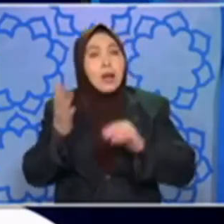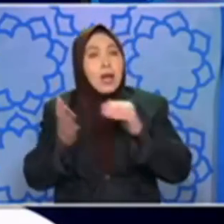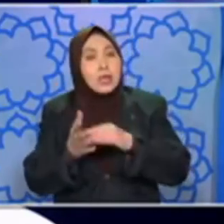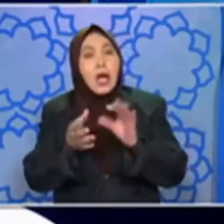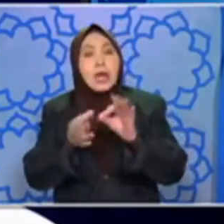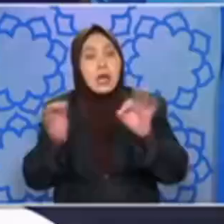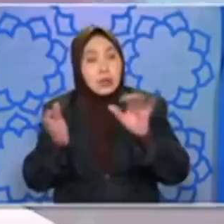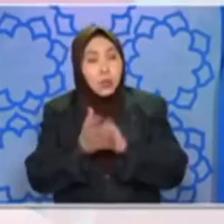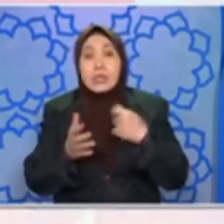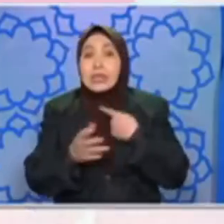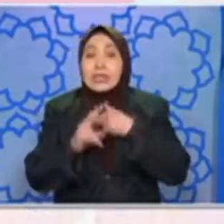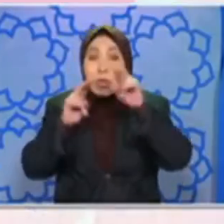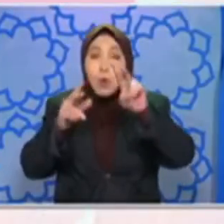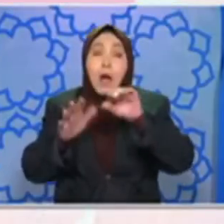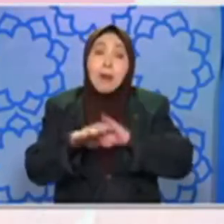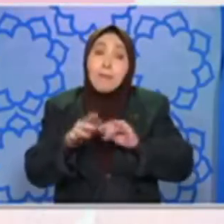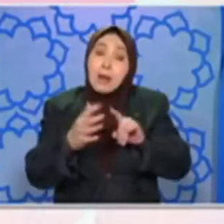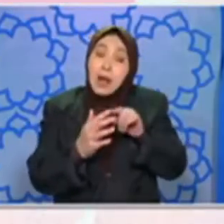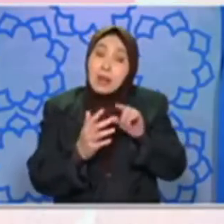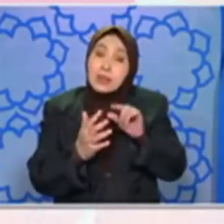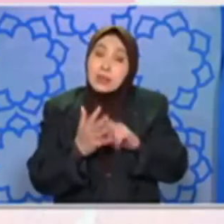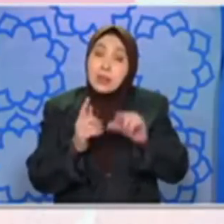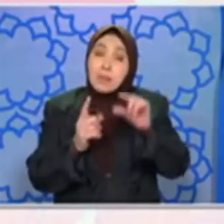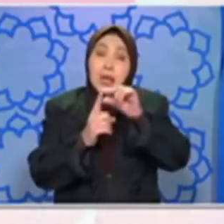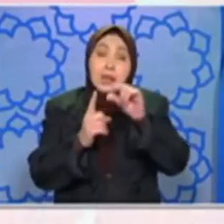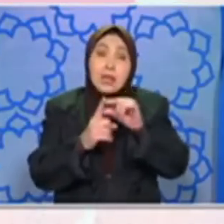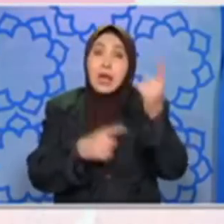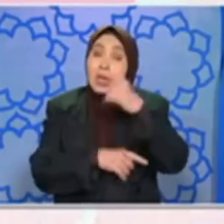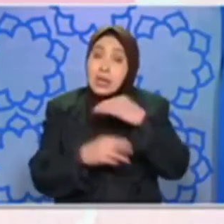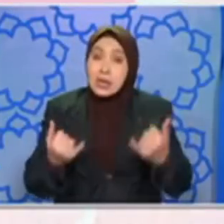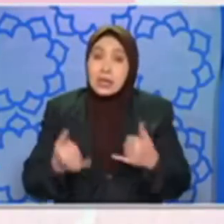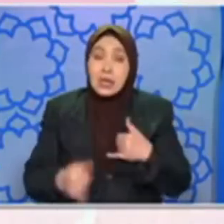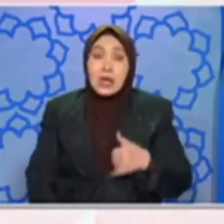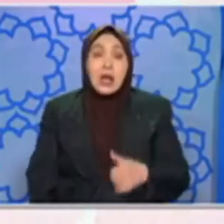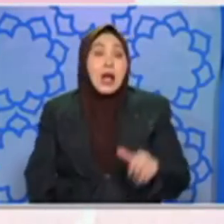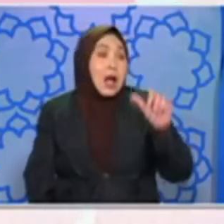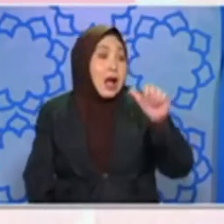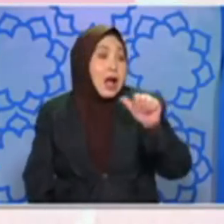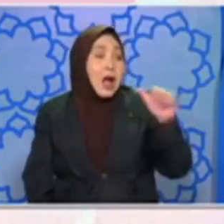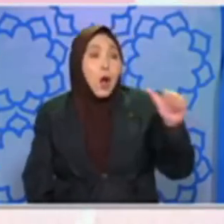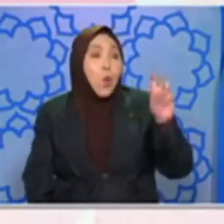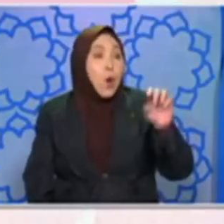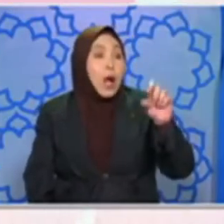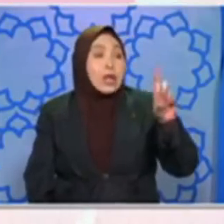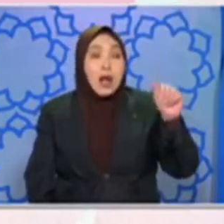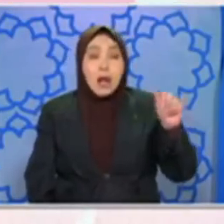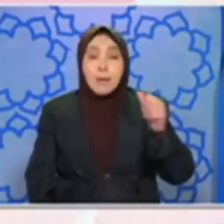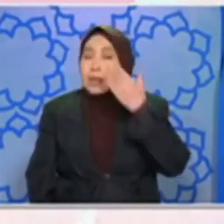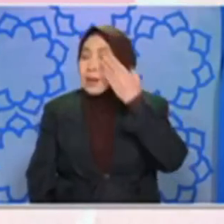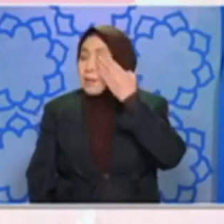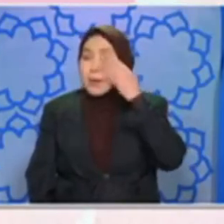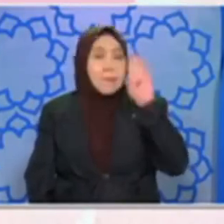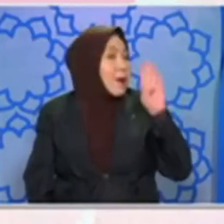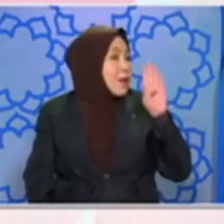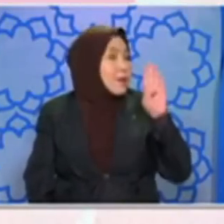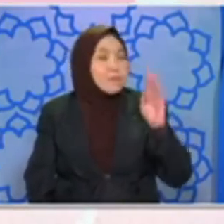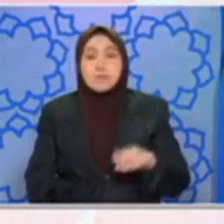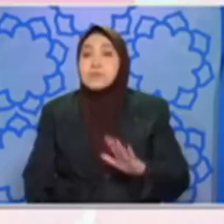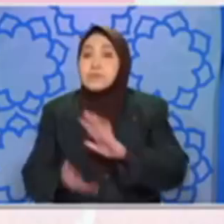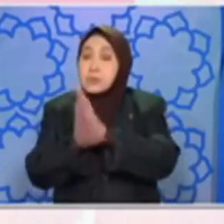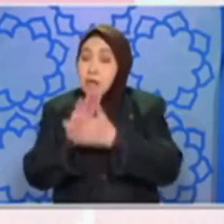dulu perkataan pilihan pada hari ini. Perkataan hari ini adalah a'rada, ya, berpaling. Dan perkataan